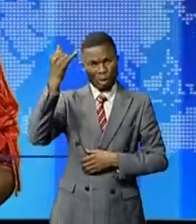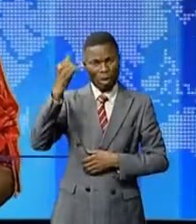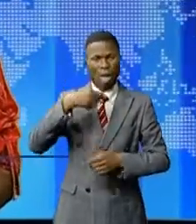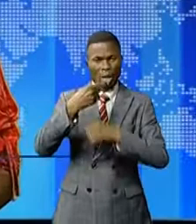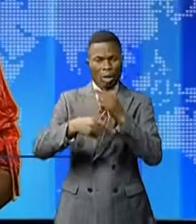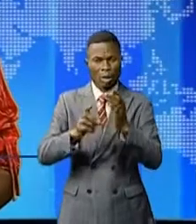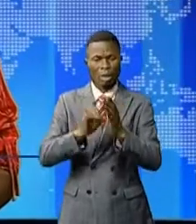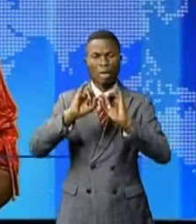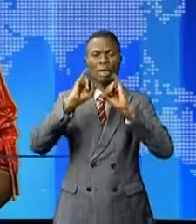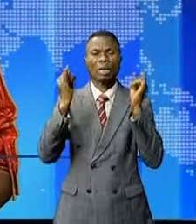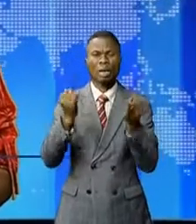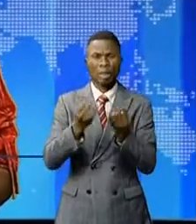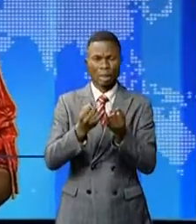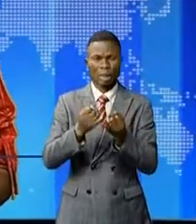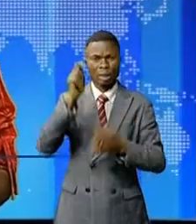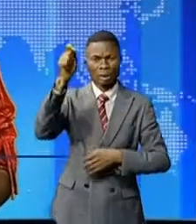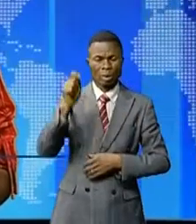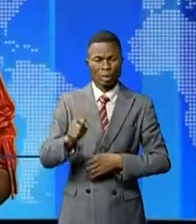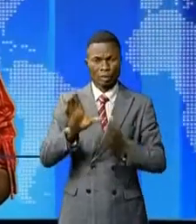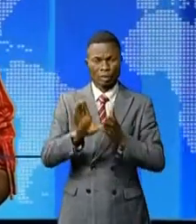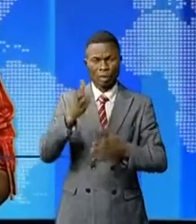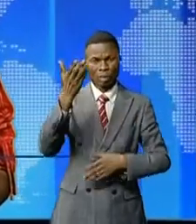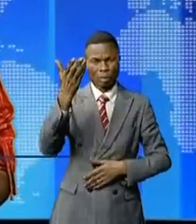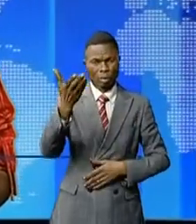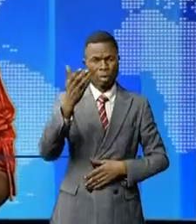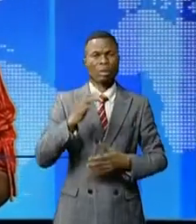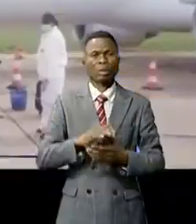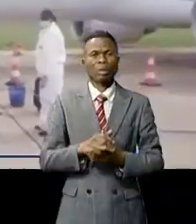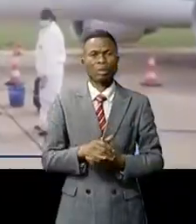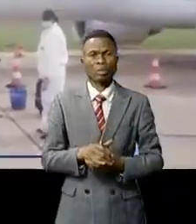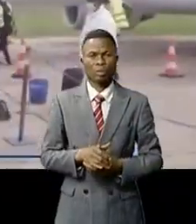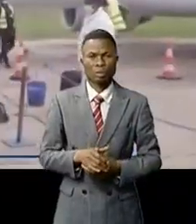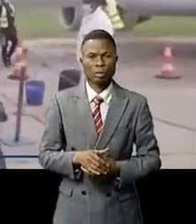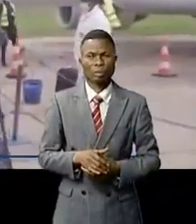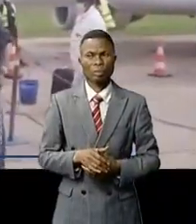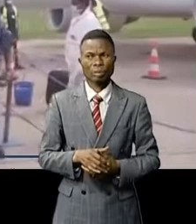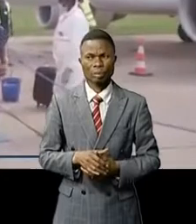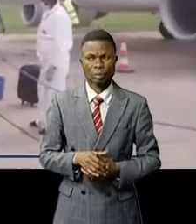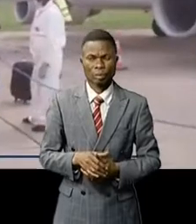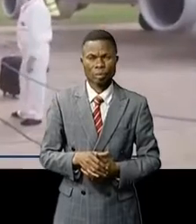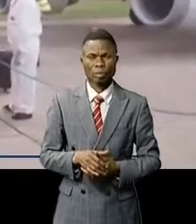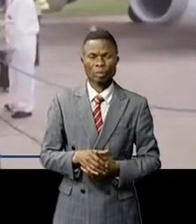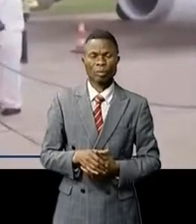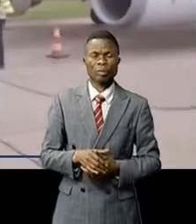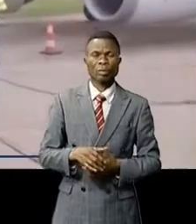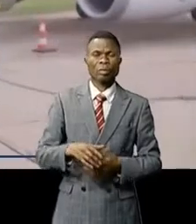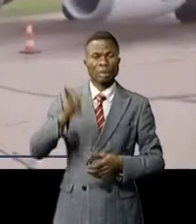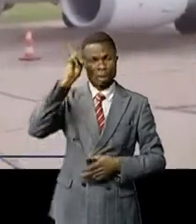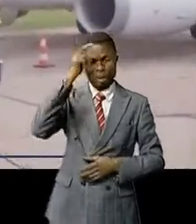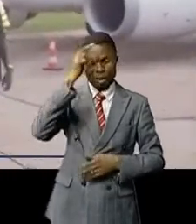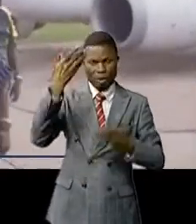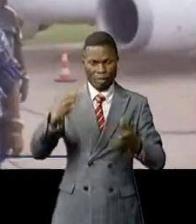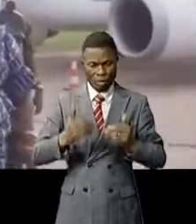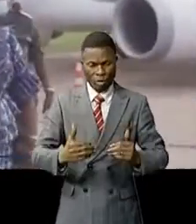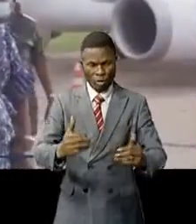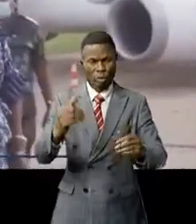relance de l'industrie militaire. Commentaire, Jojondi. Après l'étape du Grand Katanga où se